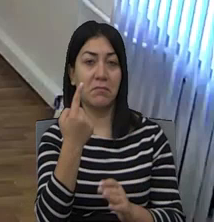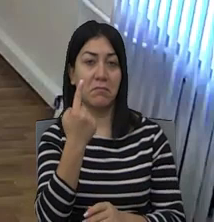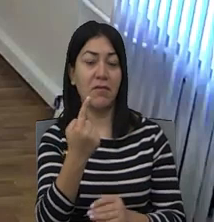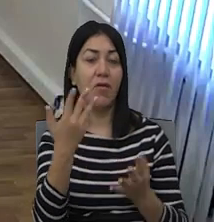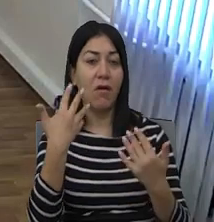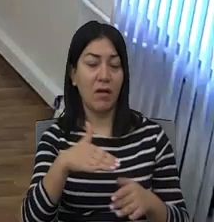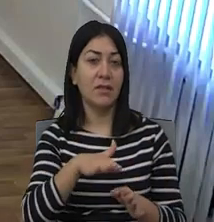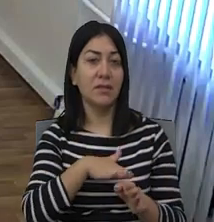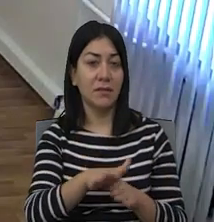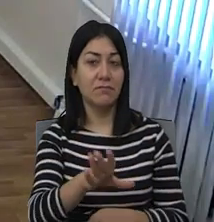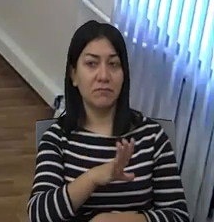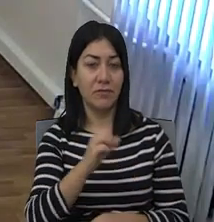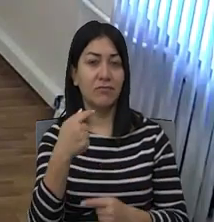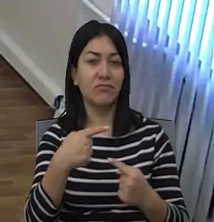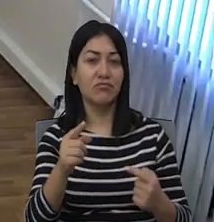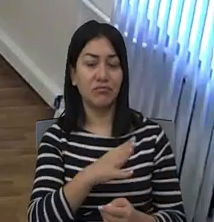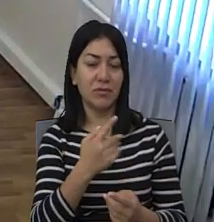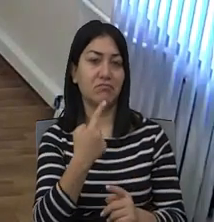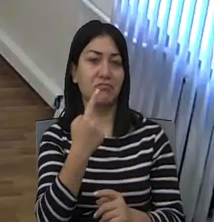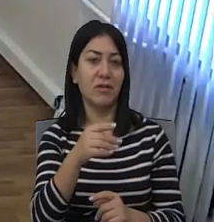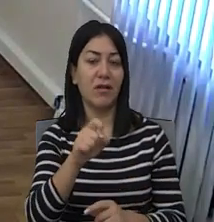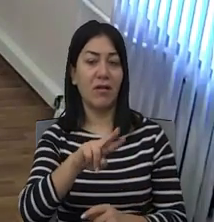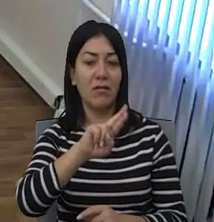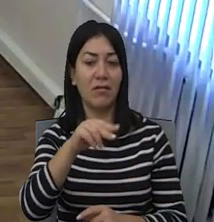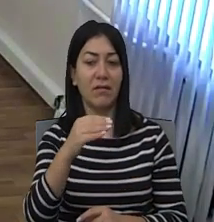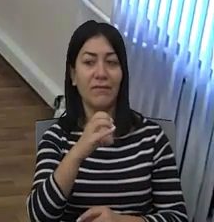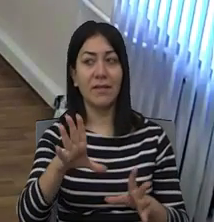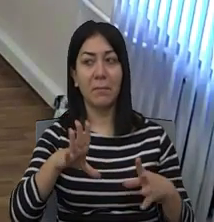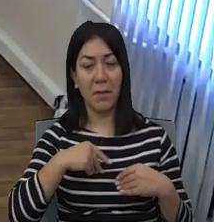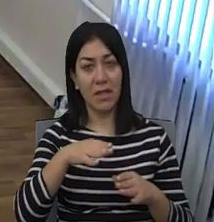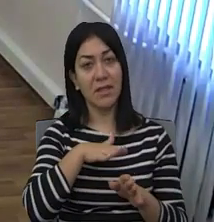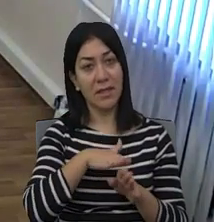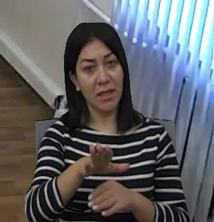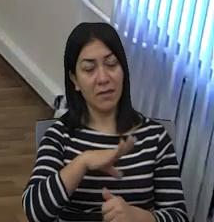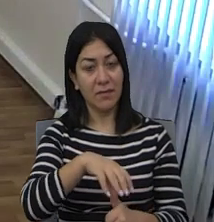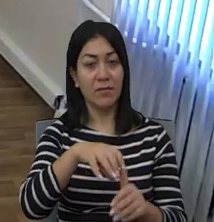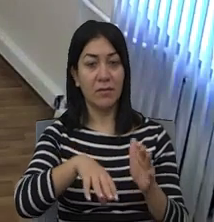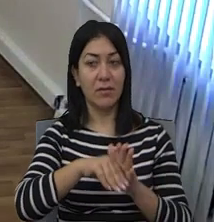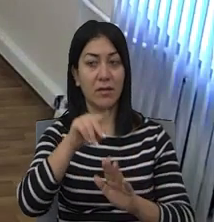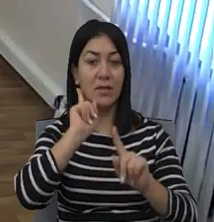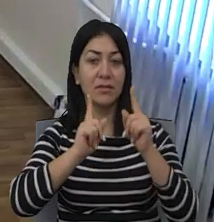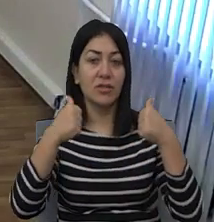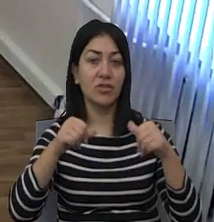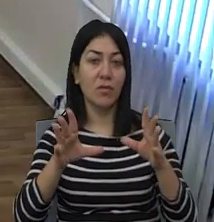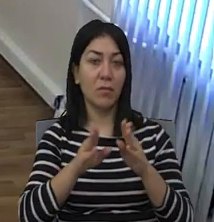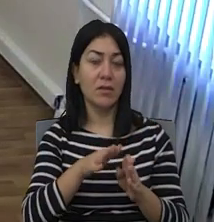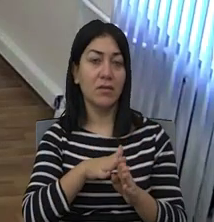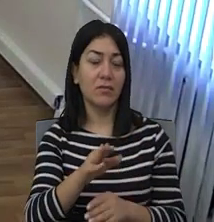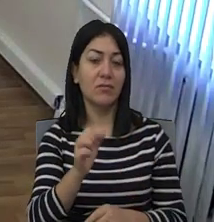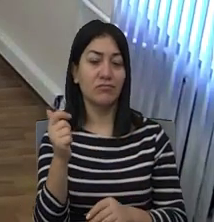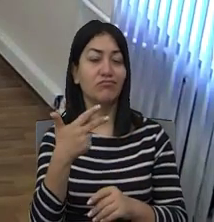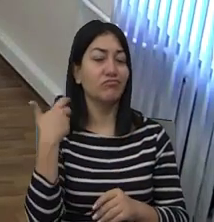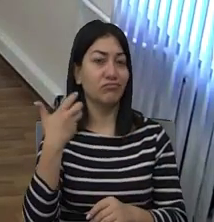իսկ իրականացրել ենք IFES-ի հետ եւ ԿԸՀ-ի հետ համատեղ, եւ կուզենայի